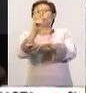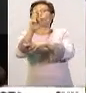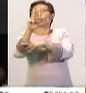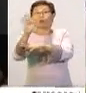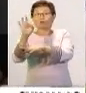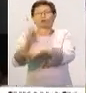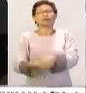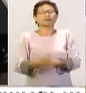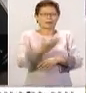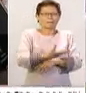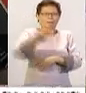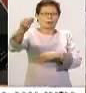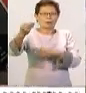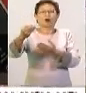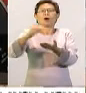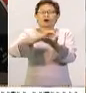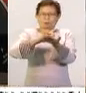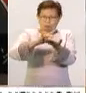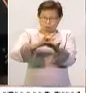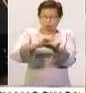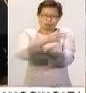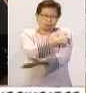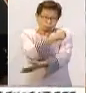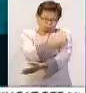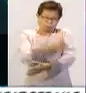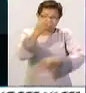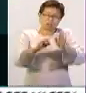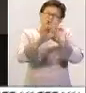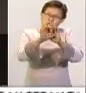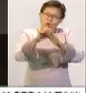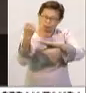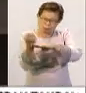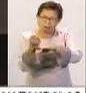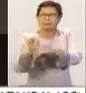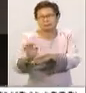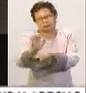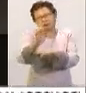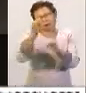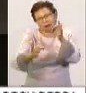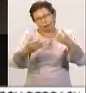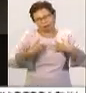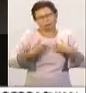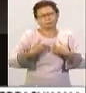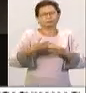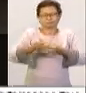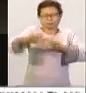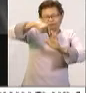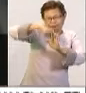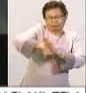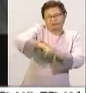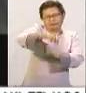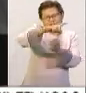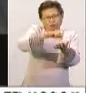dan kembali ke pusat rawatan Shisha bagi mendapat rawatan kalau ada in case of emergency. Mengulas lanjut, Datuk Dr.